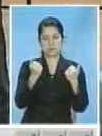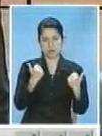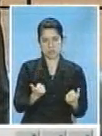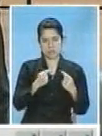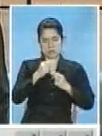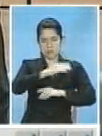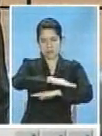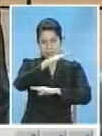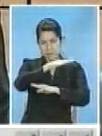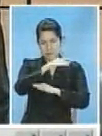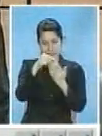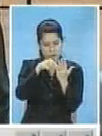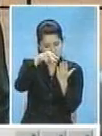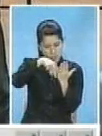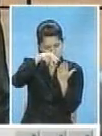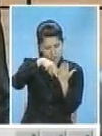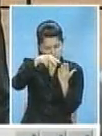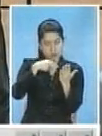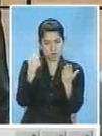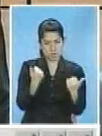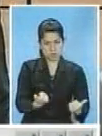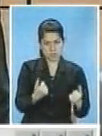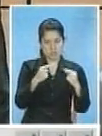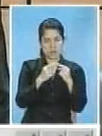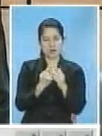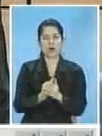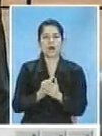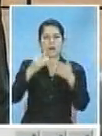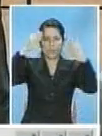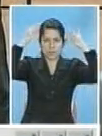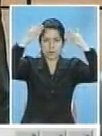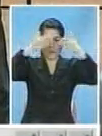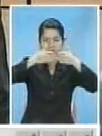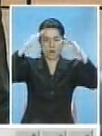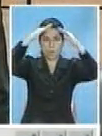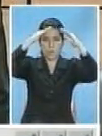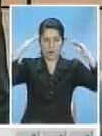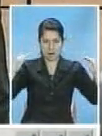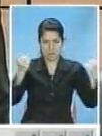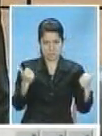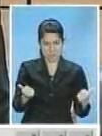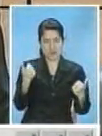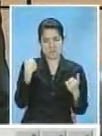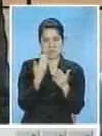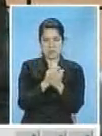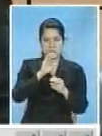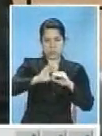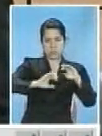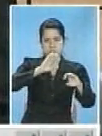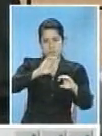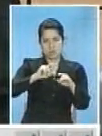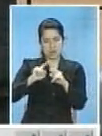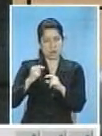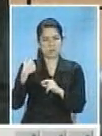ครับเวียดนามและอินโดนีเซียมีการลงทุนและความเชื่อมั่นในการลงทุนสูงกว่าประเทศไทยแล้วแล้วมาเจอภาวะผู้นำ